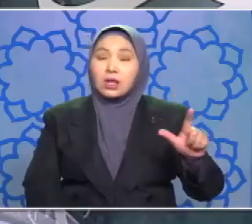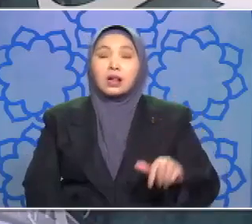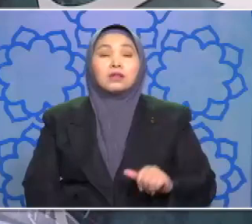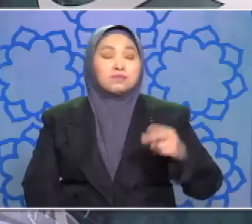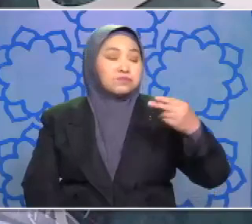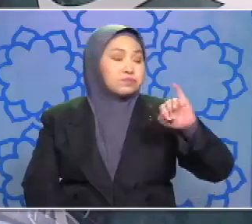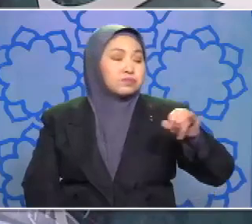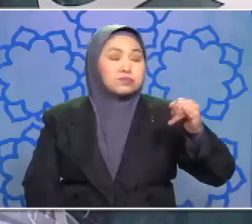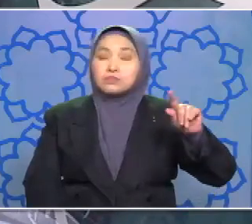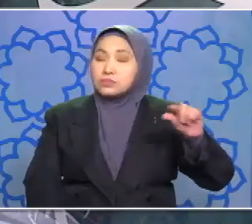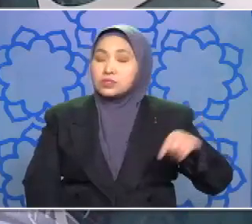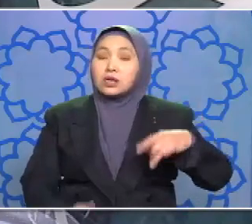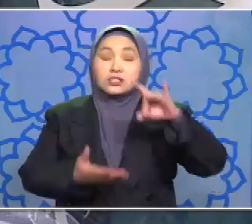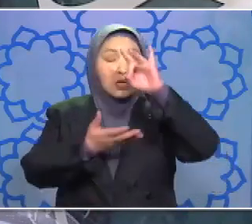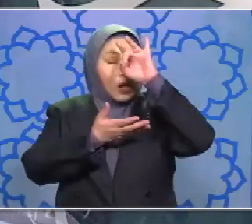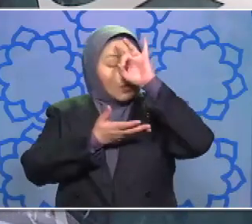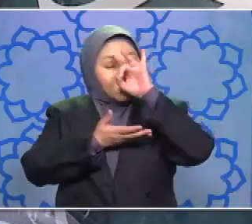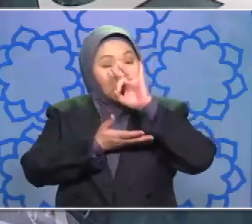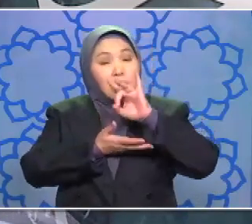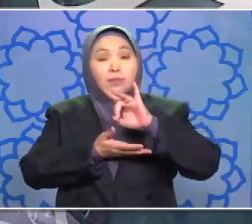insya-Allah. A'udzubillahi